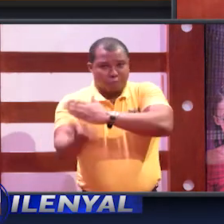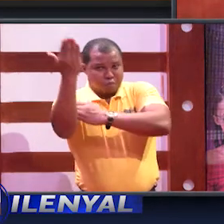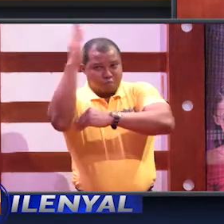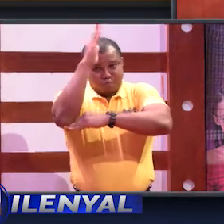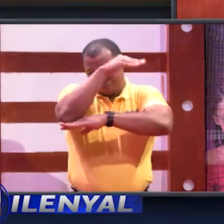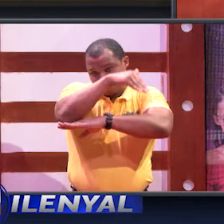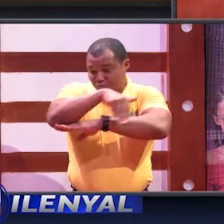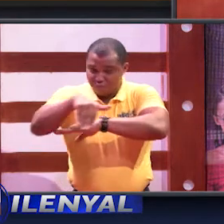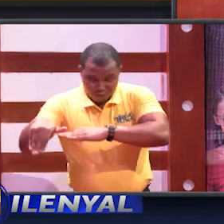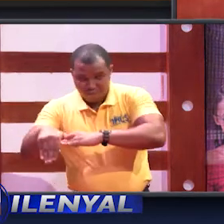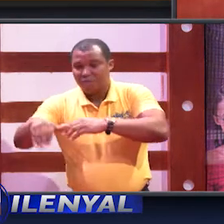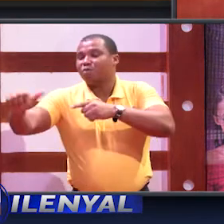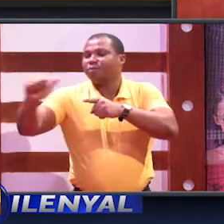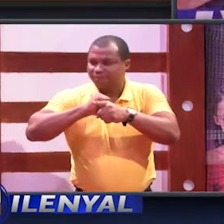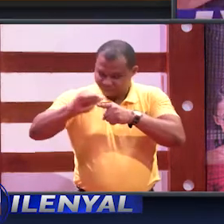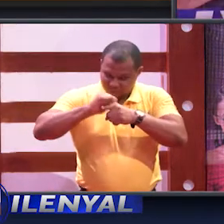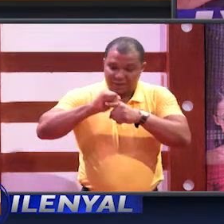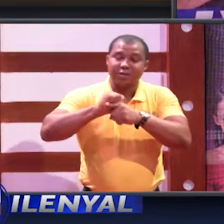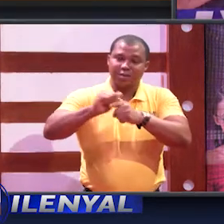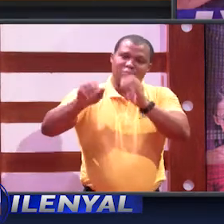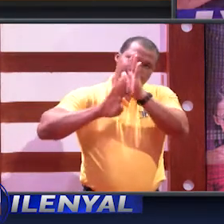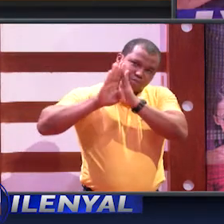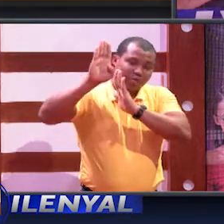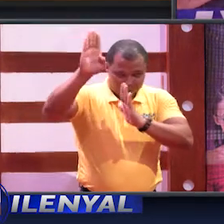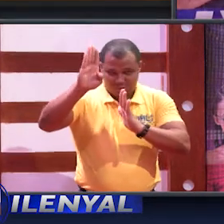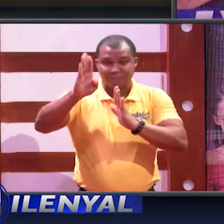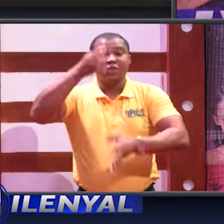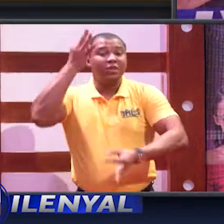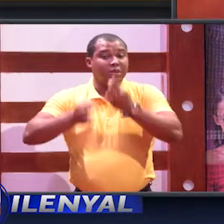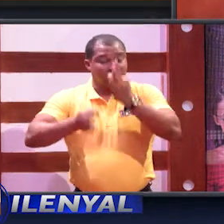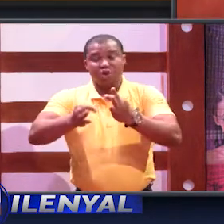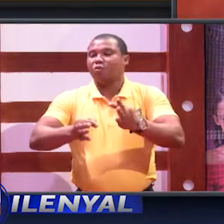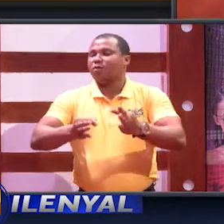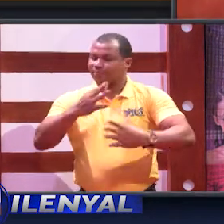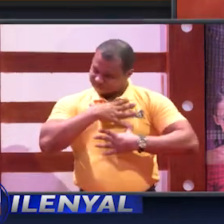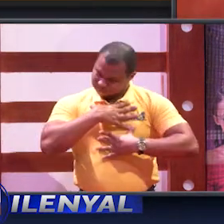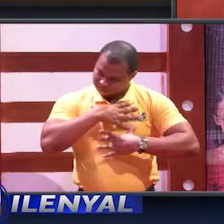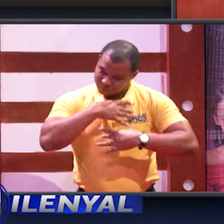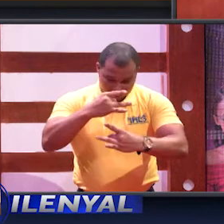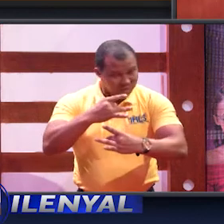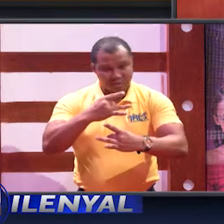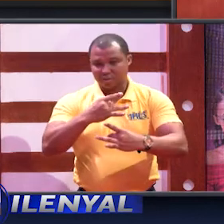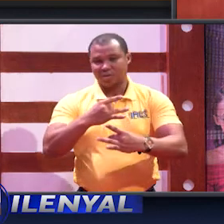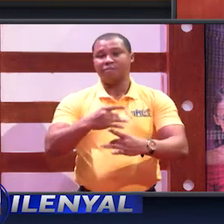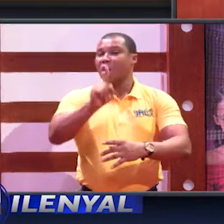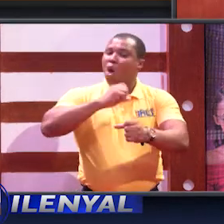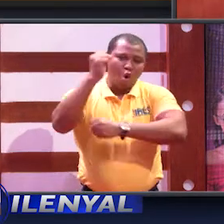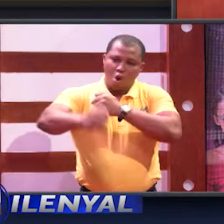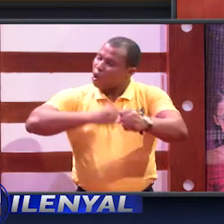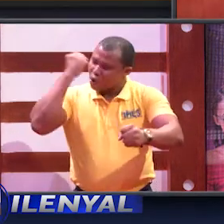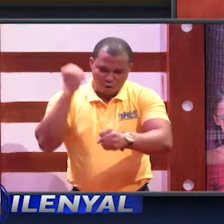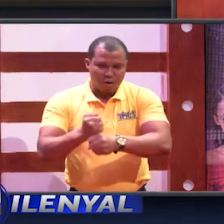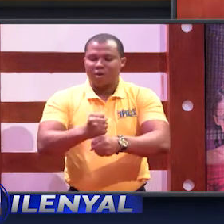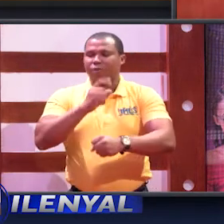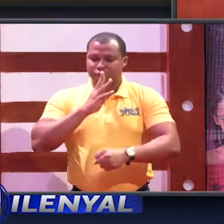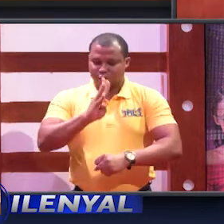on fait 10 ans, on ne va pas briser. Mais par rapport à la méthode que nous utilisons, si on est vraiment sous ça, on va essayer non, un an au max, il